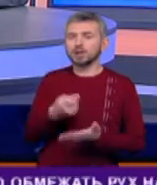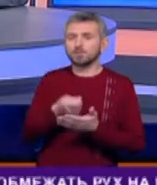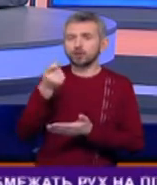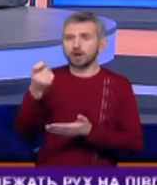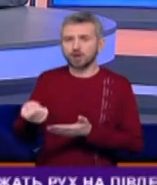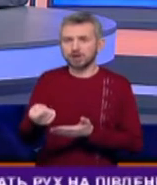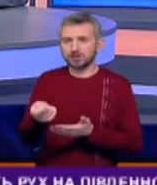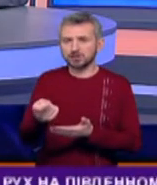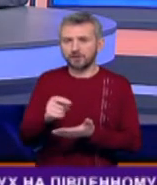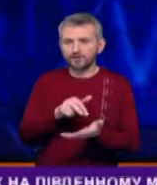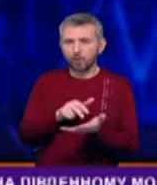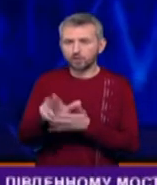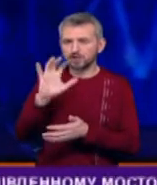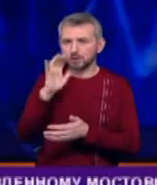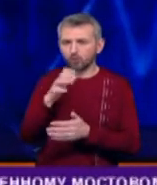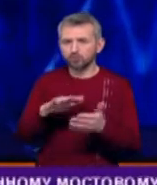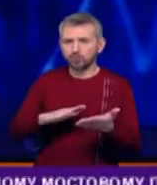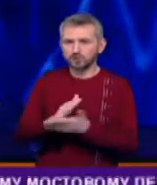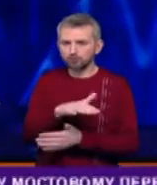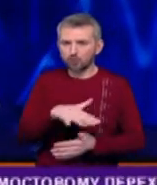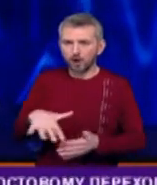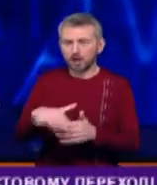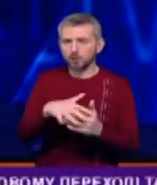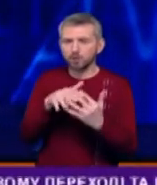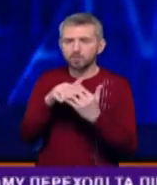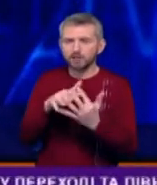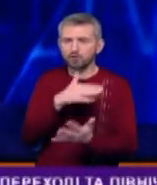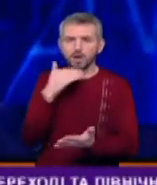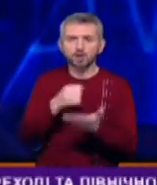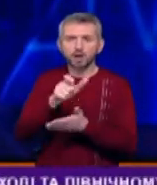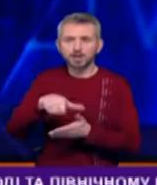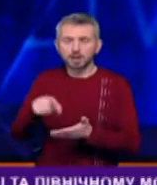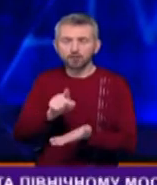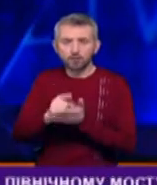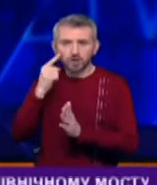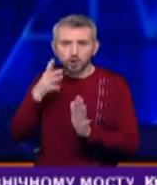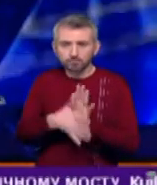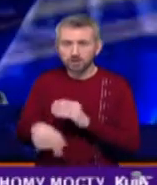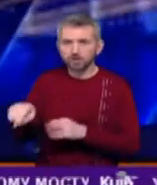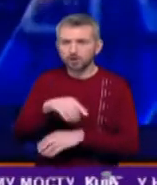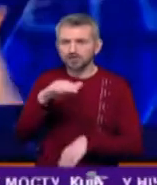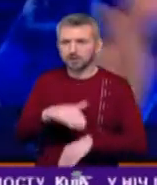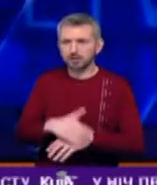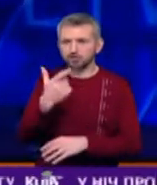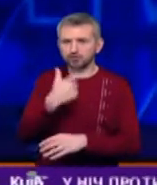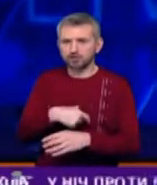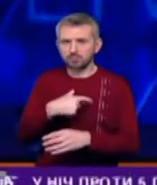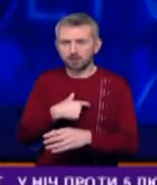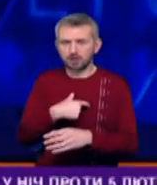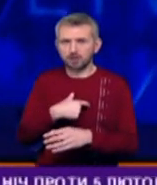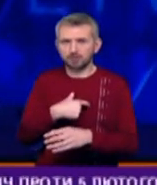виходиш на таку серйозну політичну арену, битву, багато кандидатів повинні розуміти, що вони фактично себе ставлять повністю